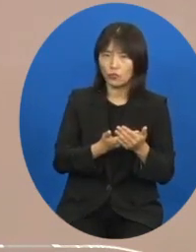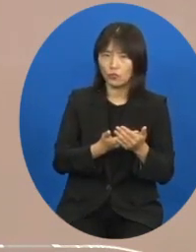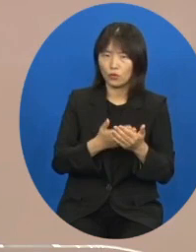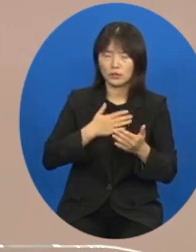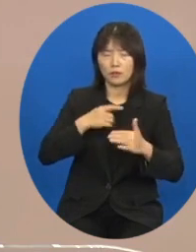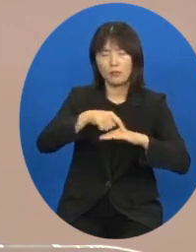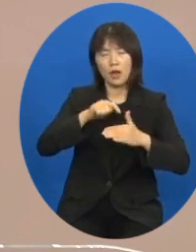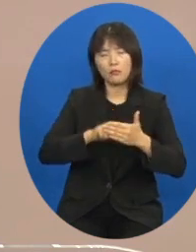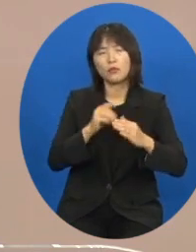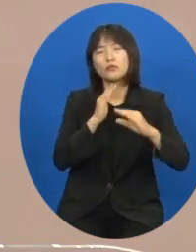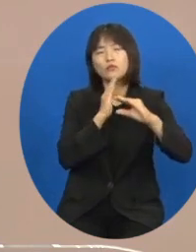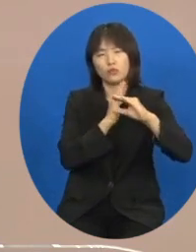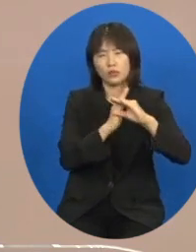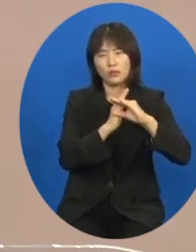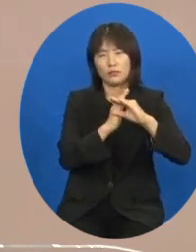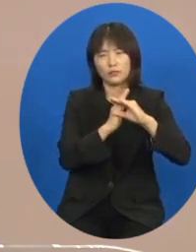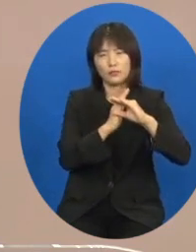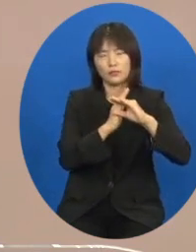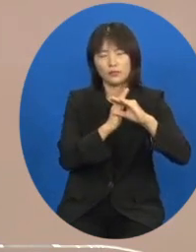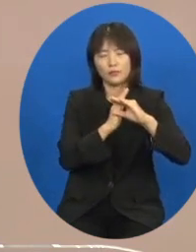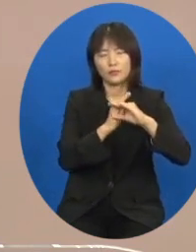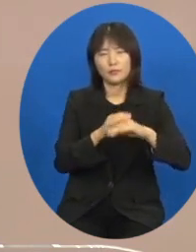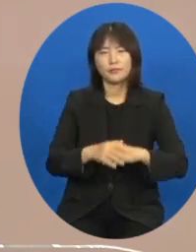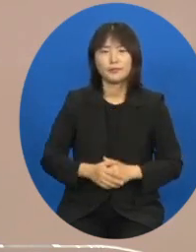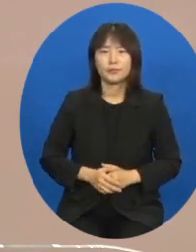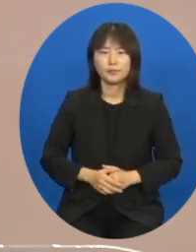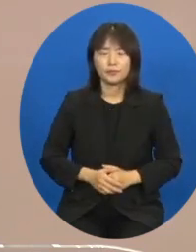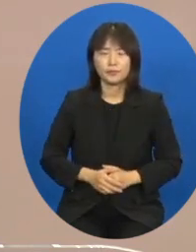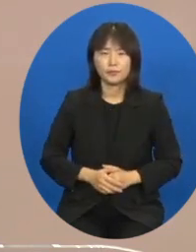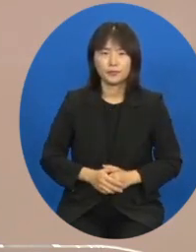제 마음의 중심이구나.